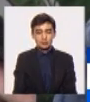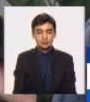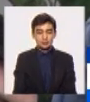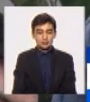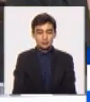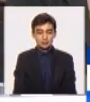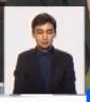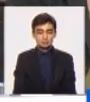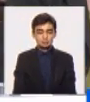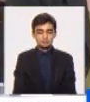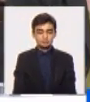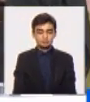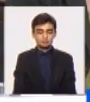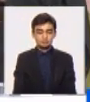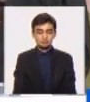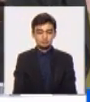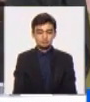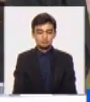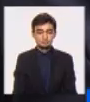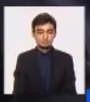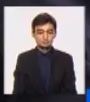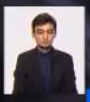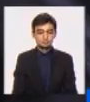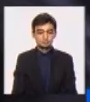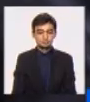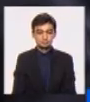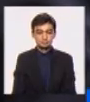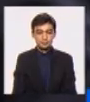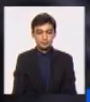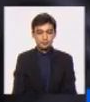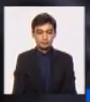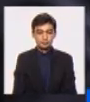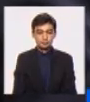Спасибо. Людмила Батюшкина, Ирина Нинашева, Информбюро, Карагандинская область.